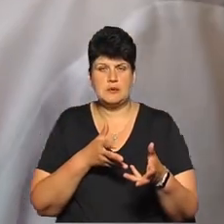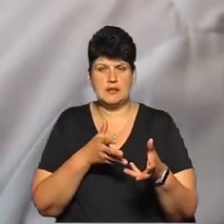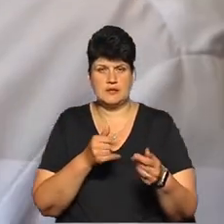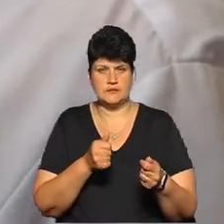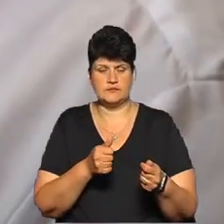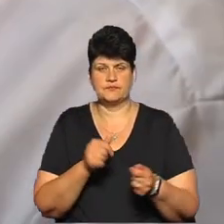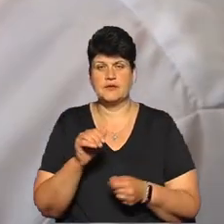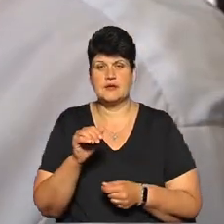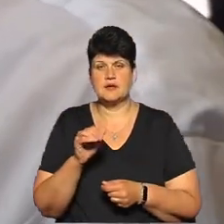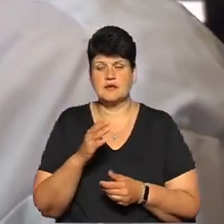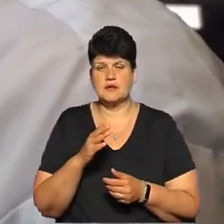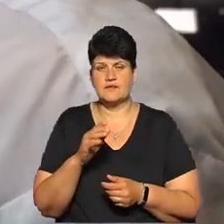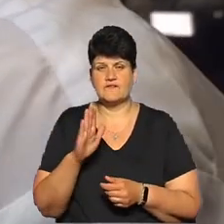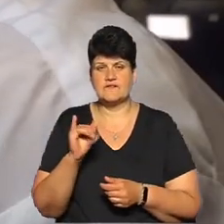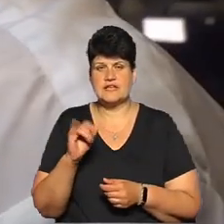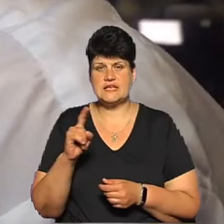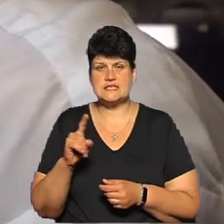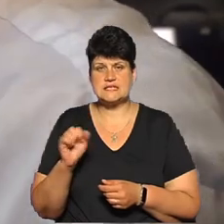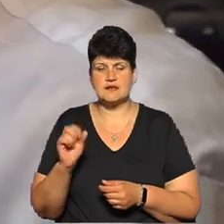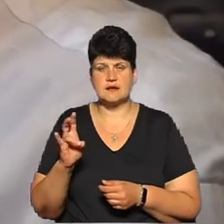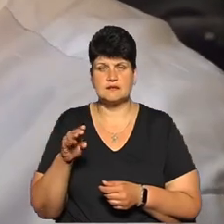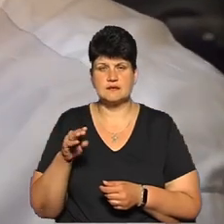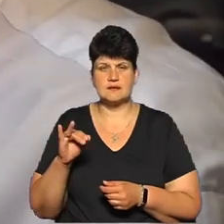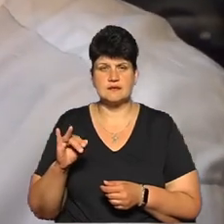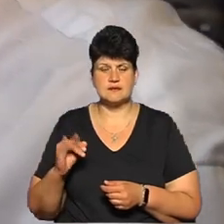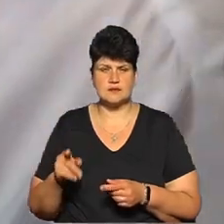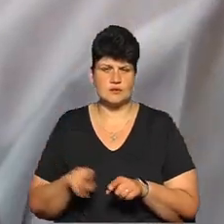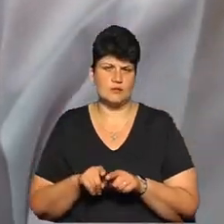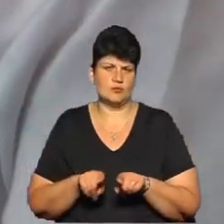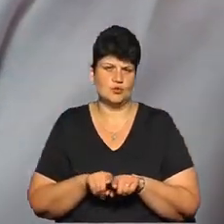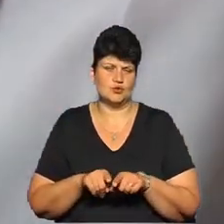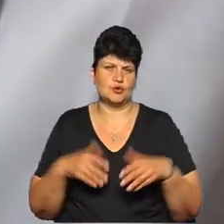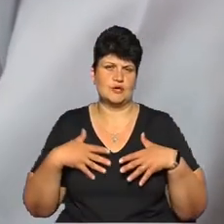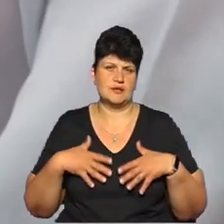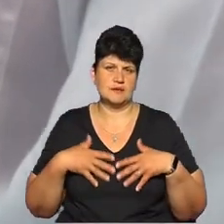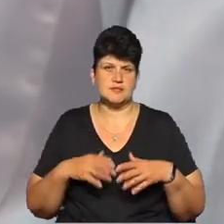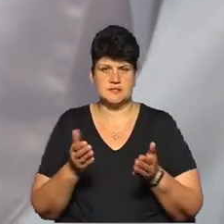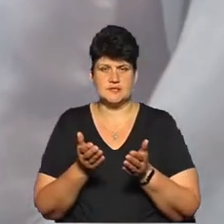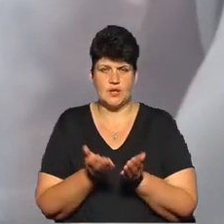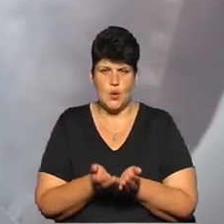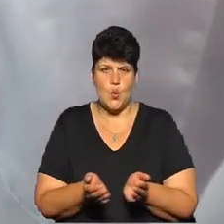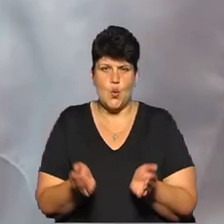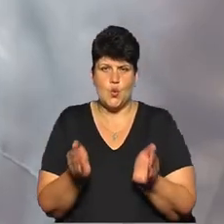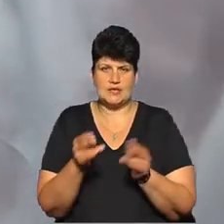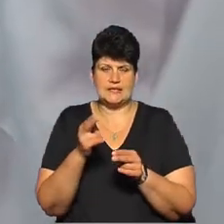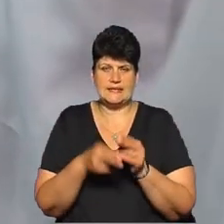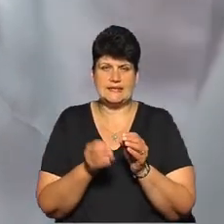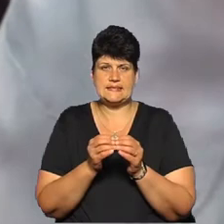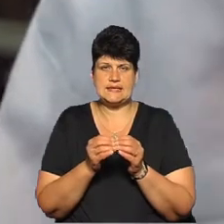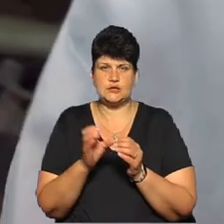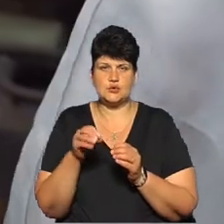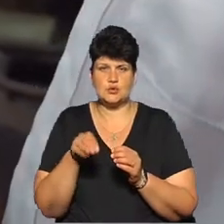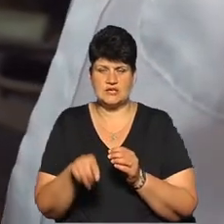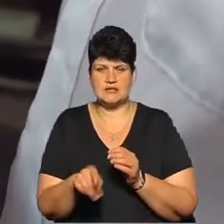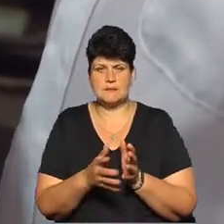такий типологічно близький до відповідно кримських візантійських горщиків. Це вже десь кінець 10 століття. Він